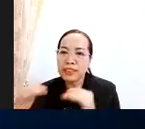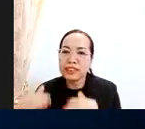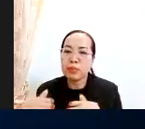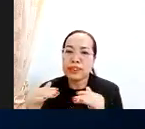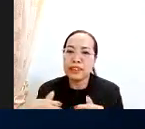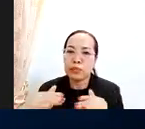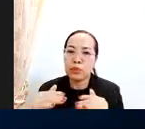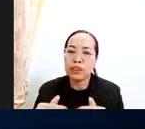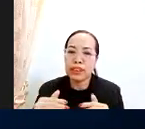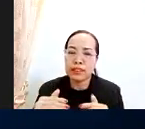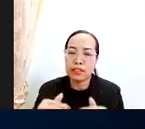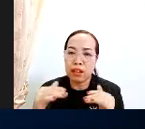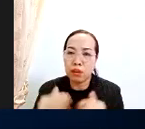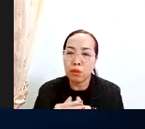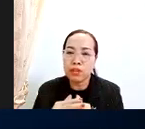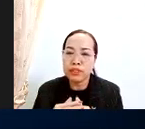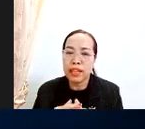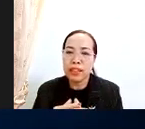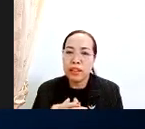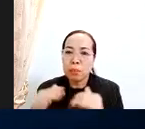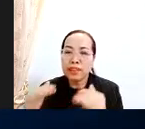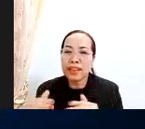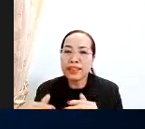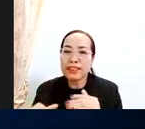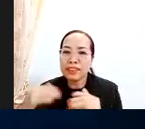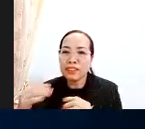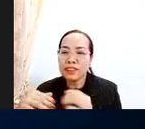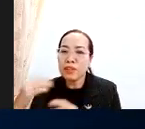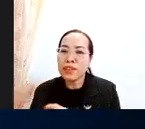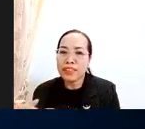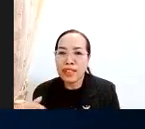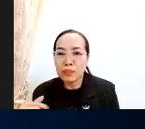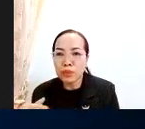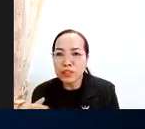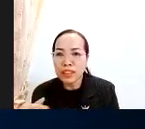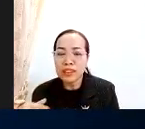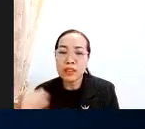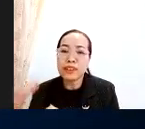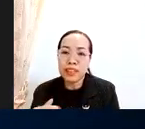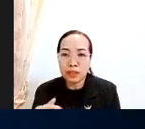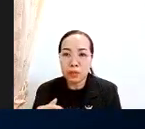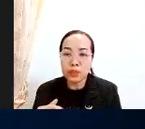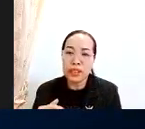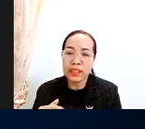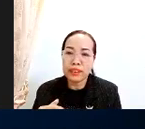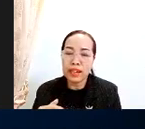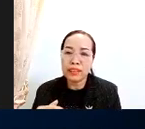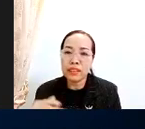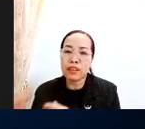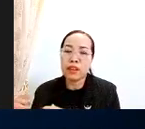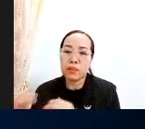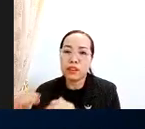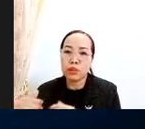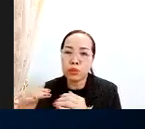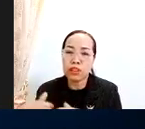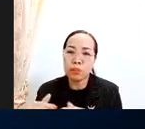hà dương chiên mà cha chấm nuôi nát sọc còn lột chả con tai dương dương miên chạy đam tôn thế dương ăn miên chạy đam tôn tề chả dương